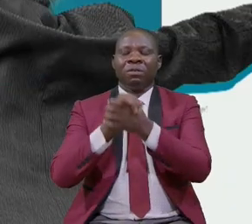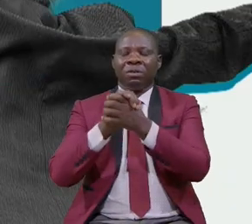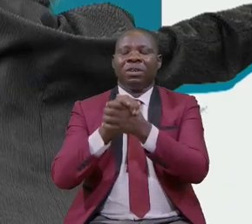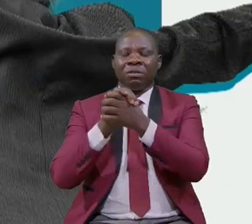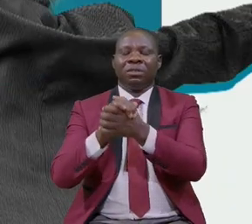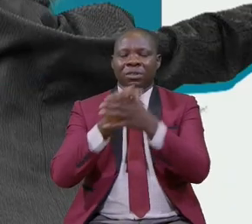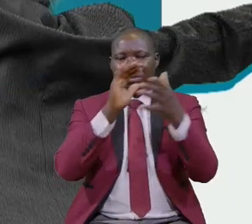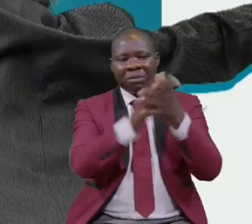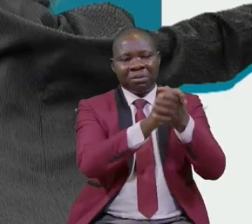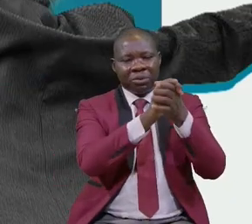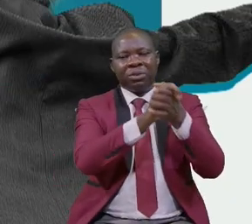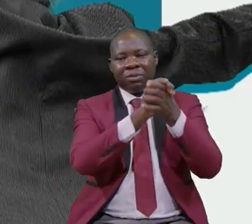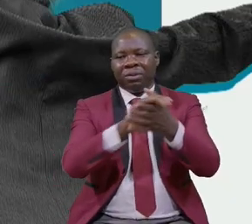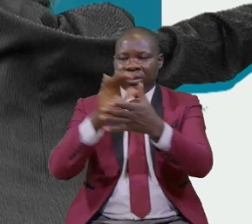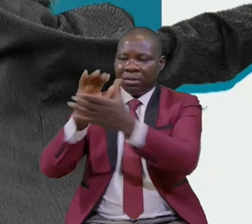Félicitations, félicitations.